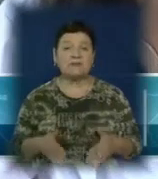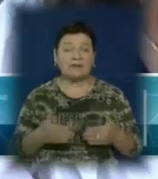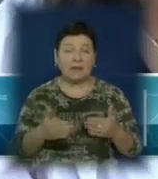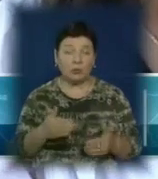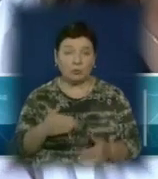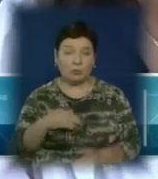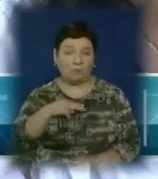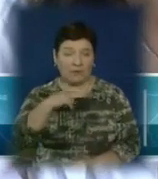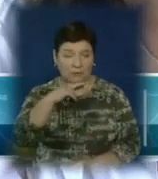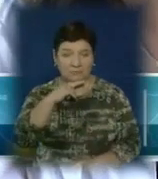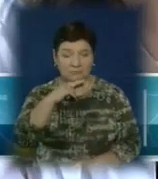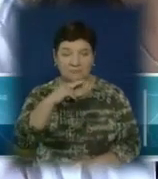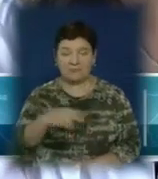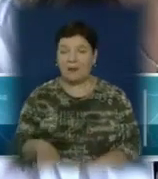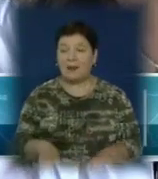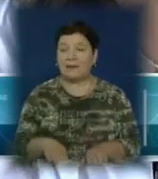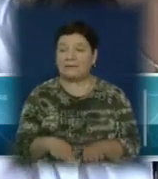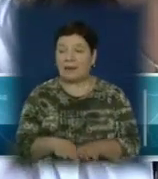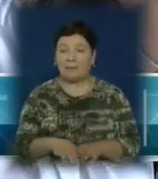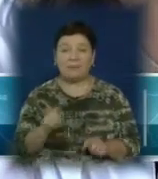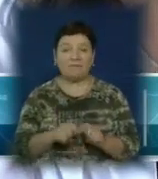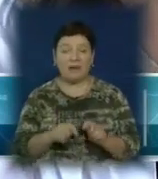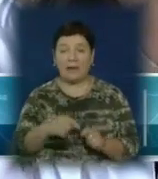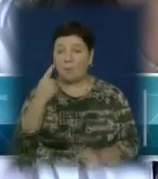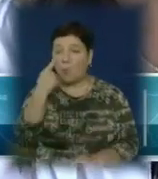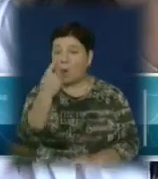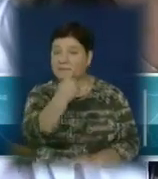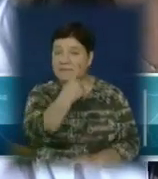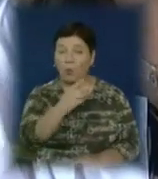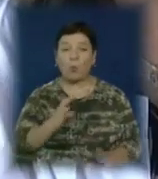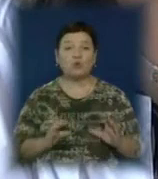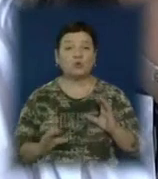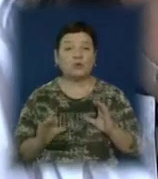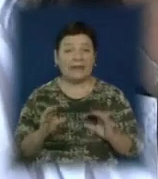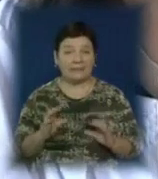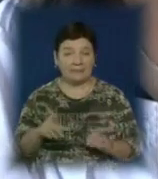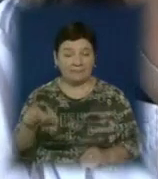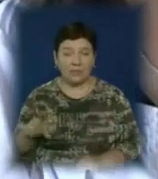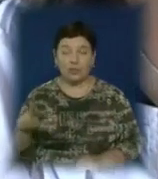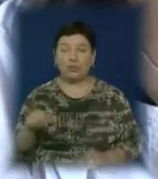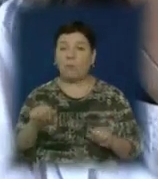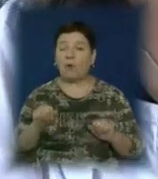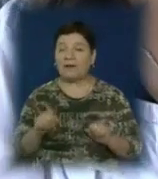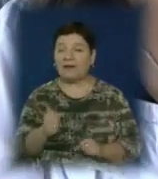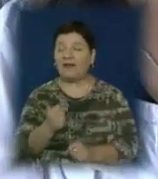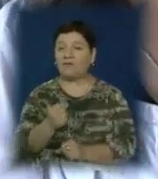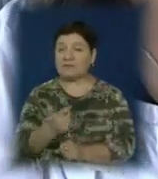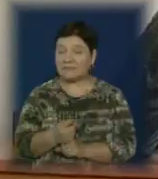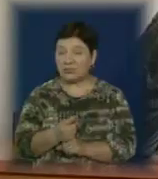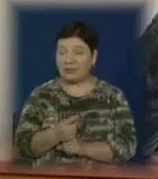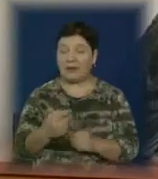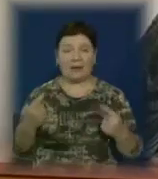увагу. І так перевіряємо зір саме серед студентів, щоб вони могли визначити і не